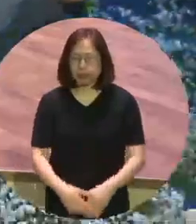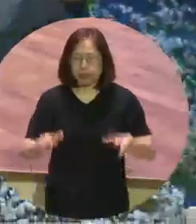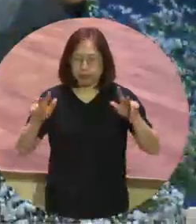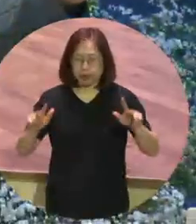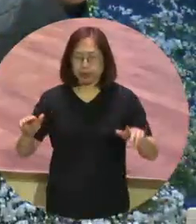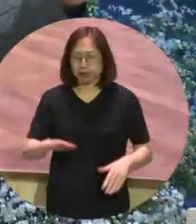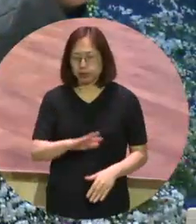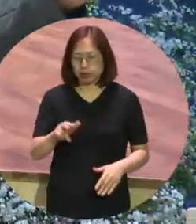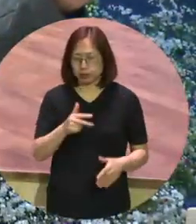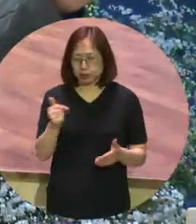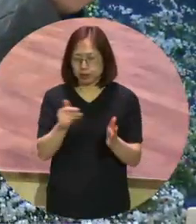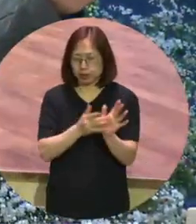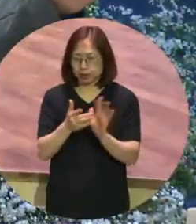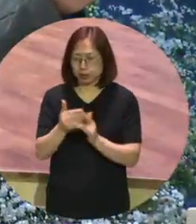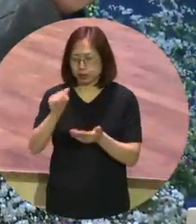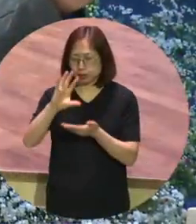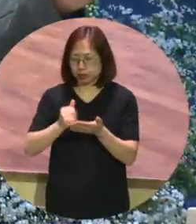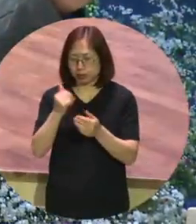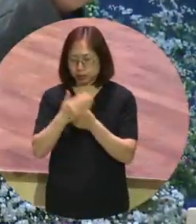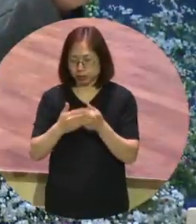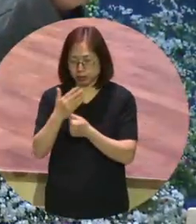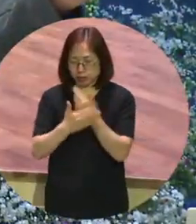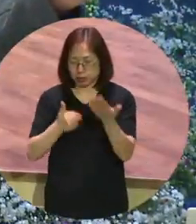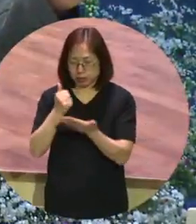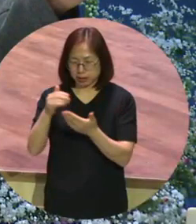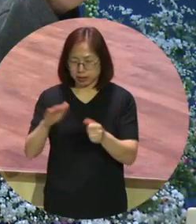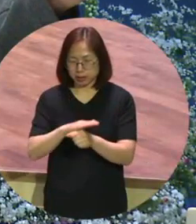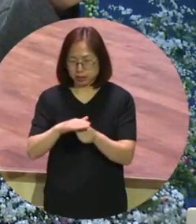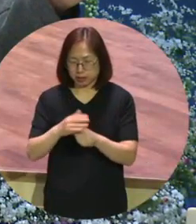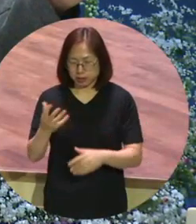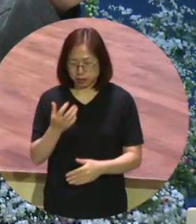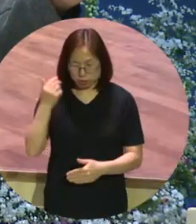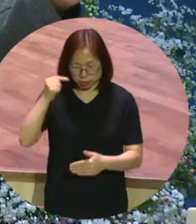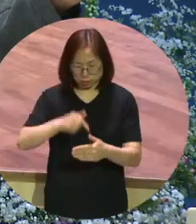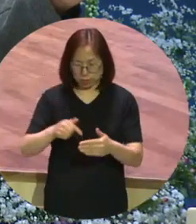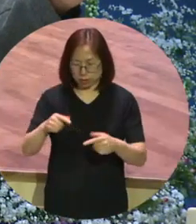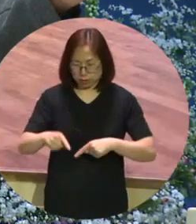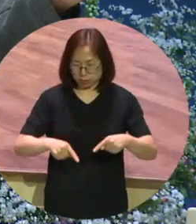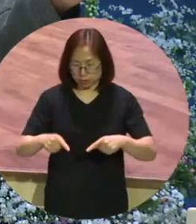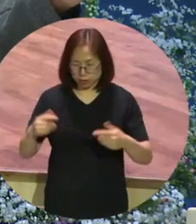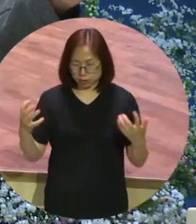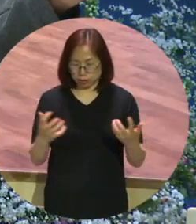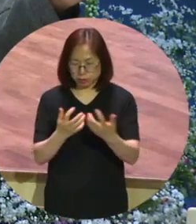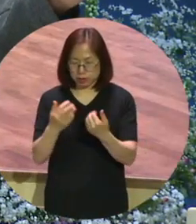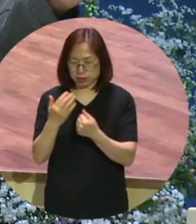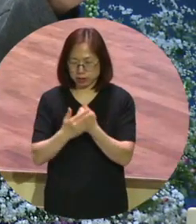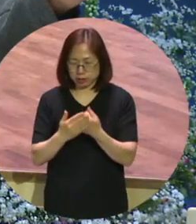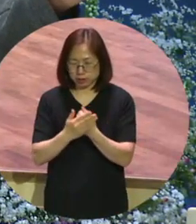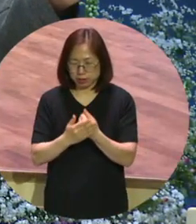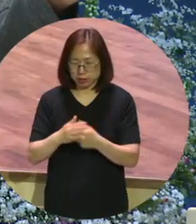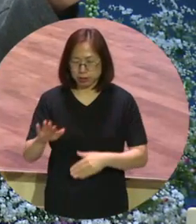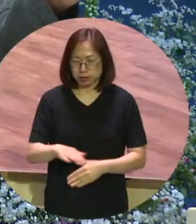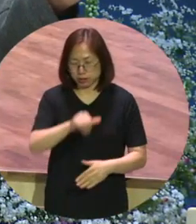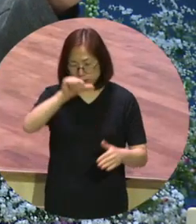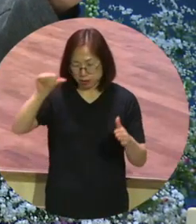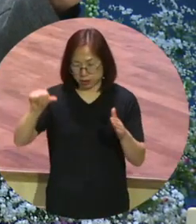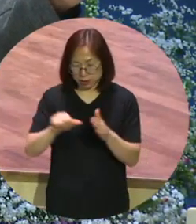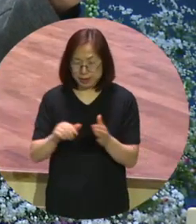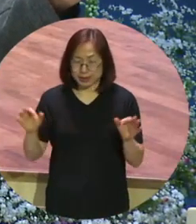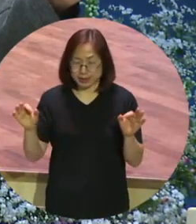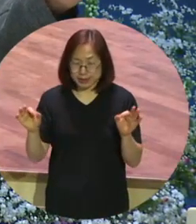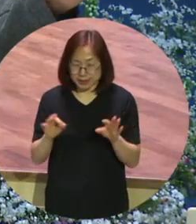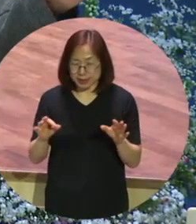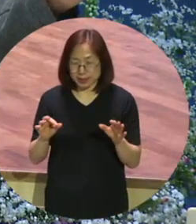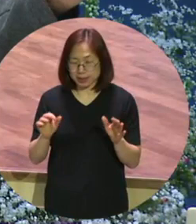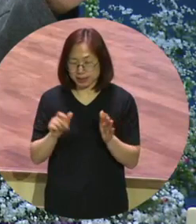지금은 우리 주 예수 그리스도의 은혜와 하나님의 극진하신 사랑과 성령님의 내주 역사 충만하신 은혜가 우리 생애 이 짧은 시간